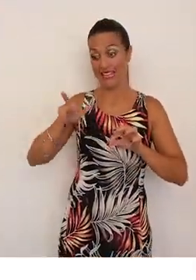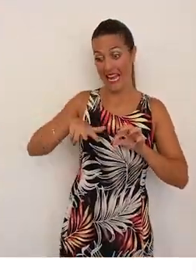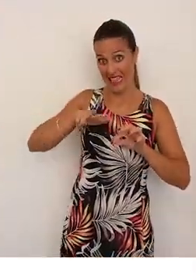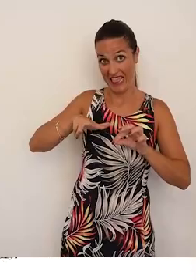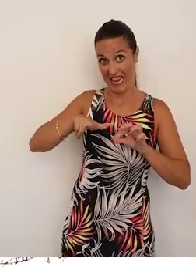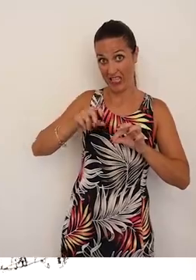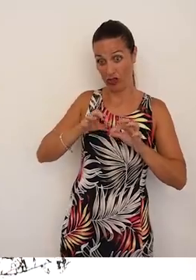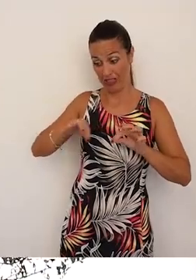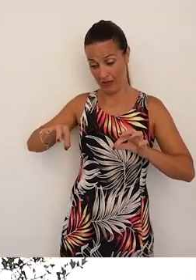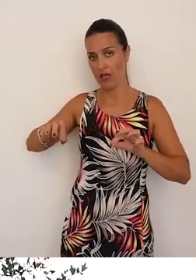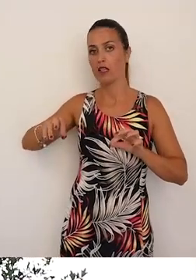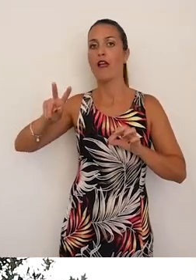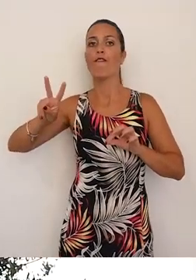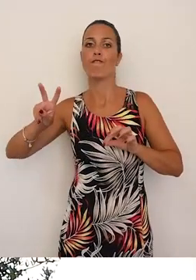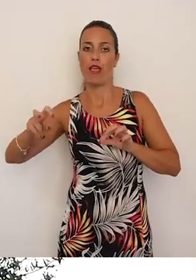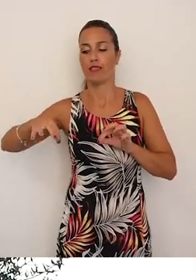cm.